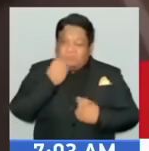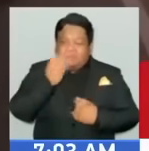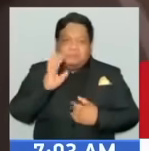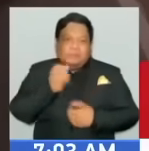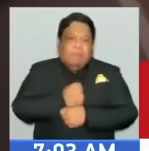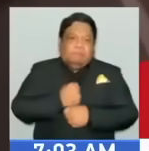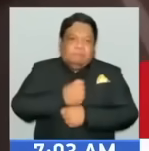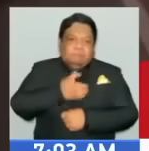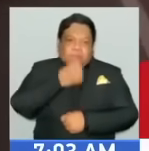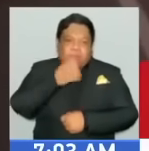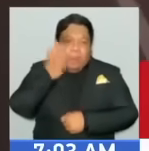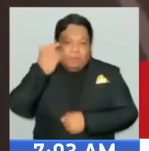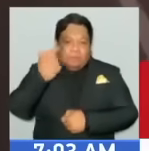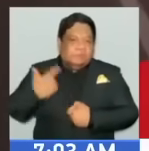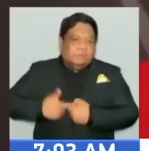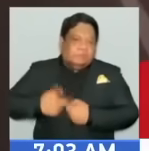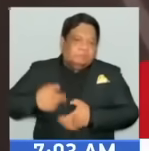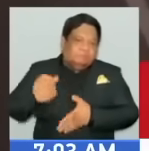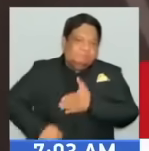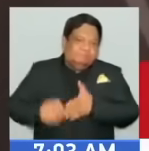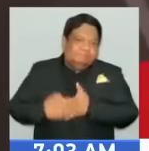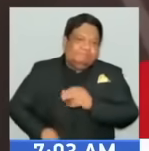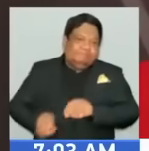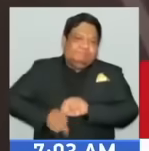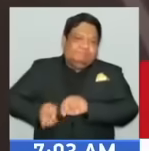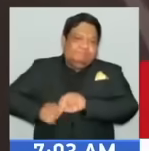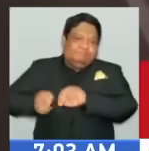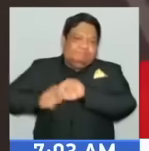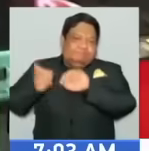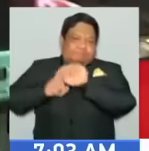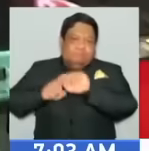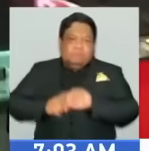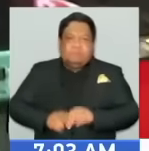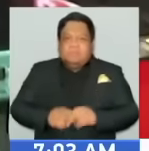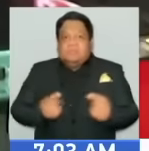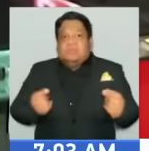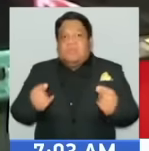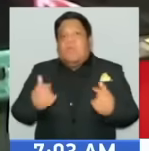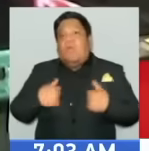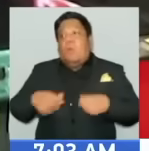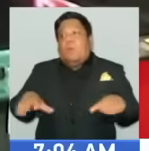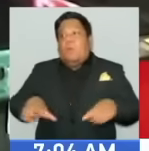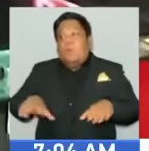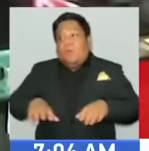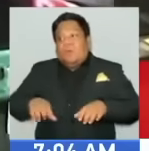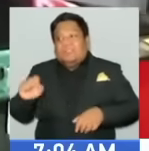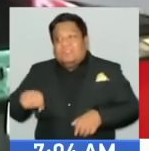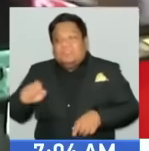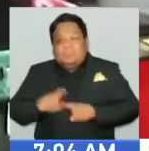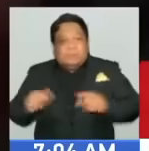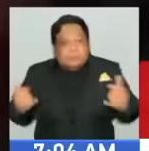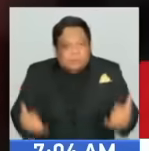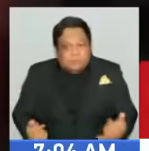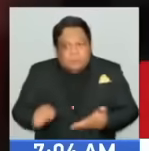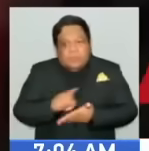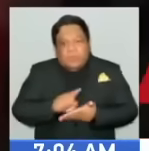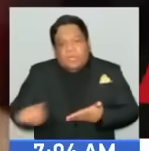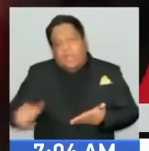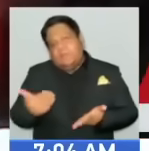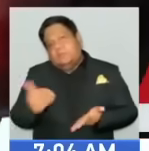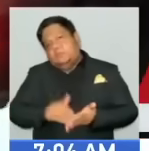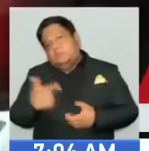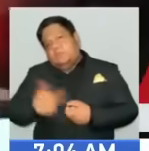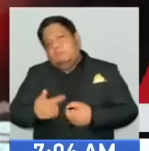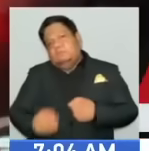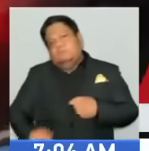kaya aabot ang sipag at diskarte niya kung may napipintong oil price hike uli ngayong linggo, nakakain na naman sa kanyang kita. Malaki epekto sa